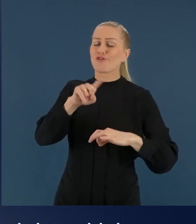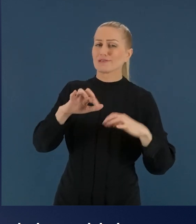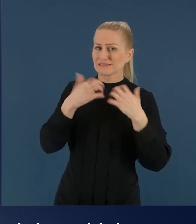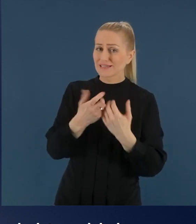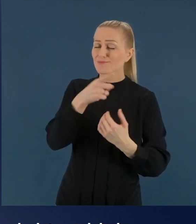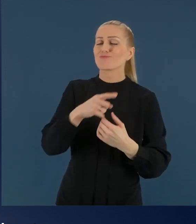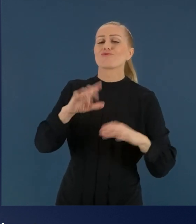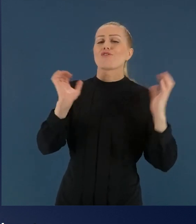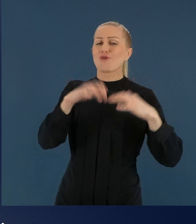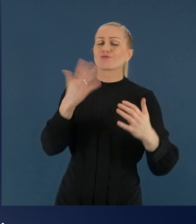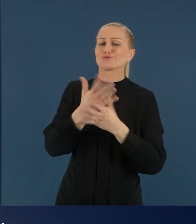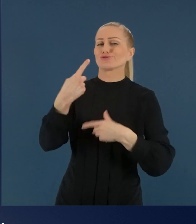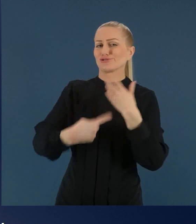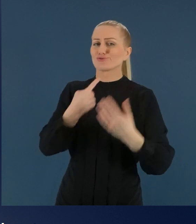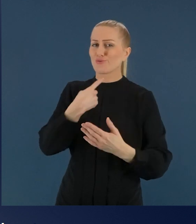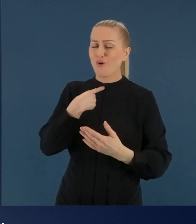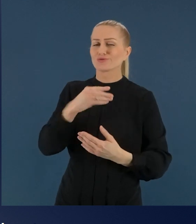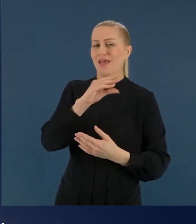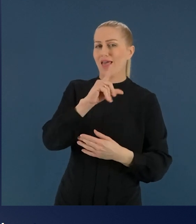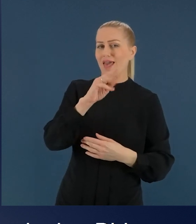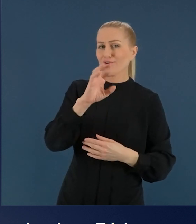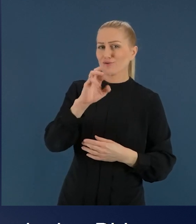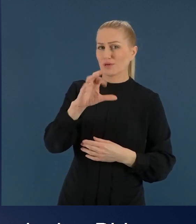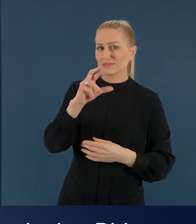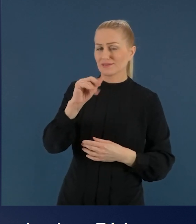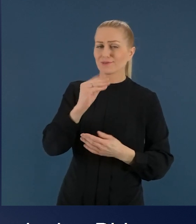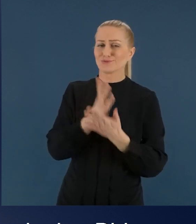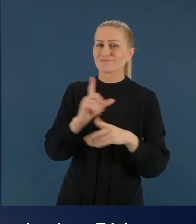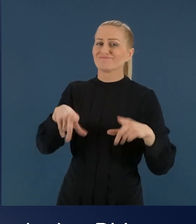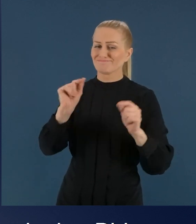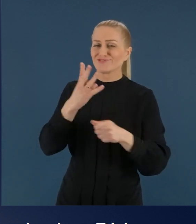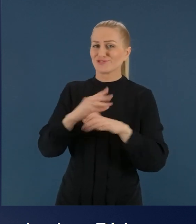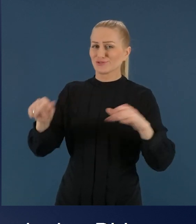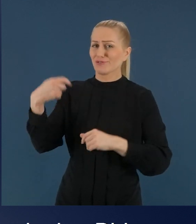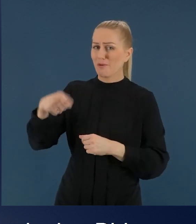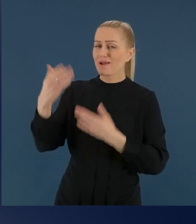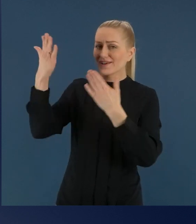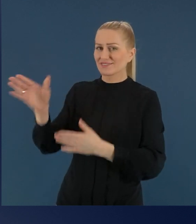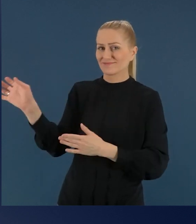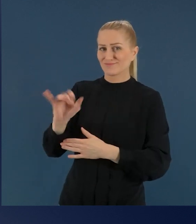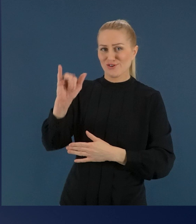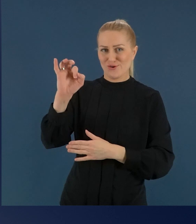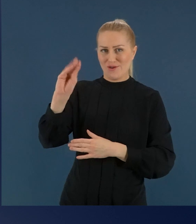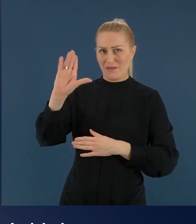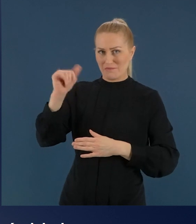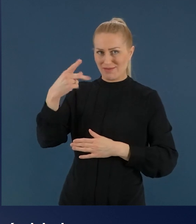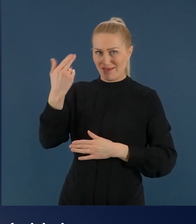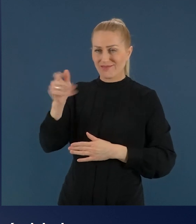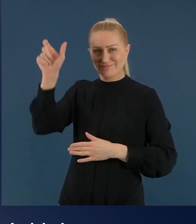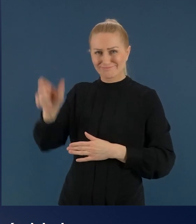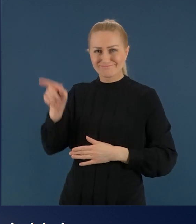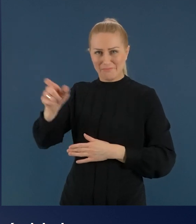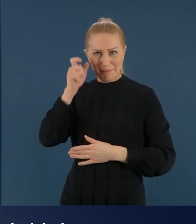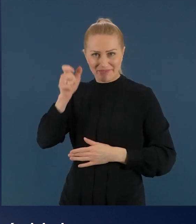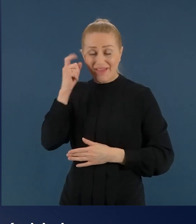dokończył liczenie głosów elektorskich, zatwierdził wybór 46. prezydenta Stanów Zjednoczonych, którym zostanie Joe Biden. Jest to dowód na siłę instytucji